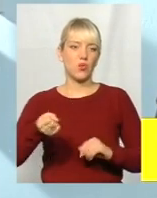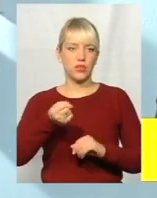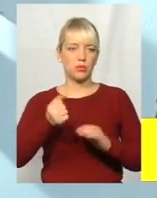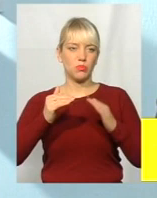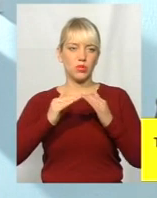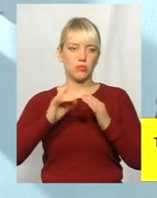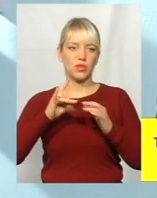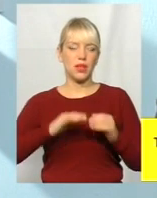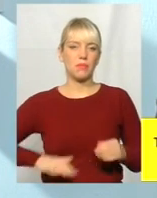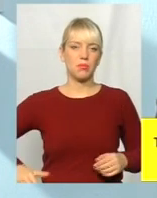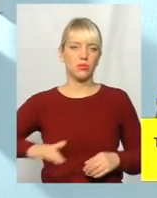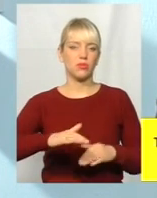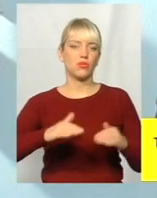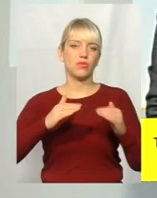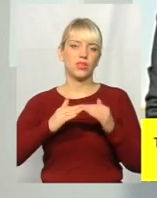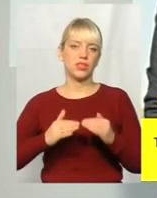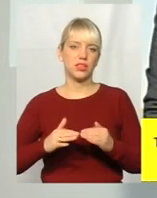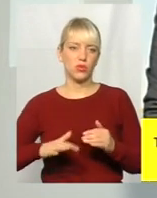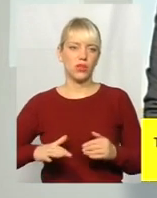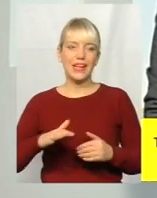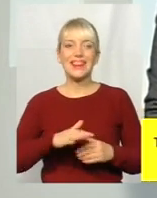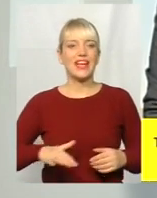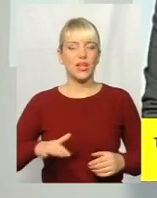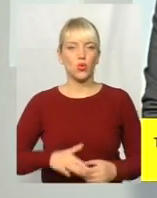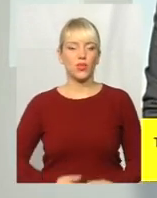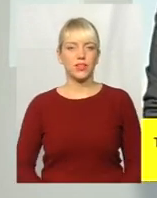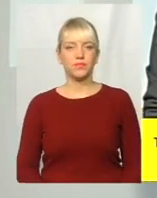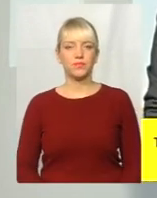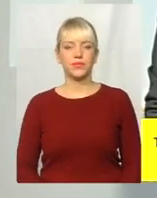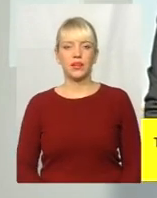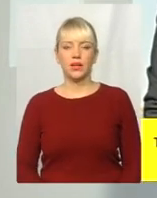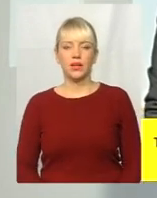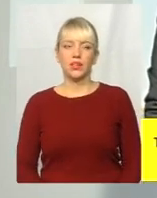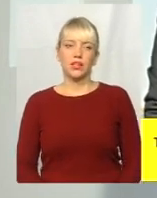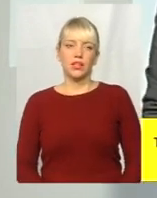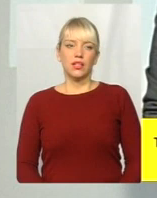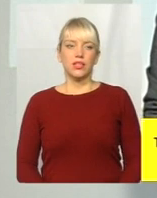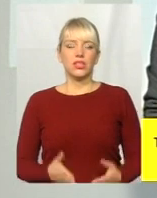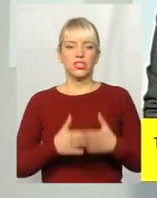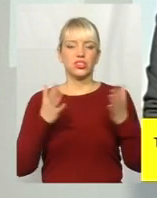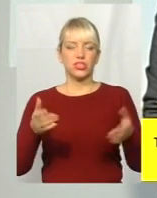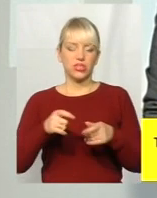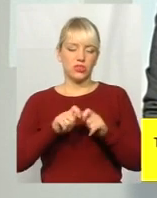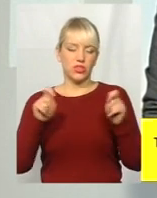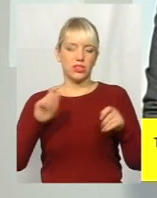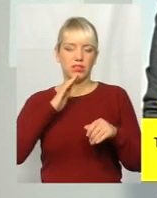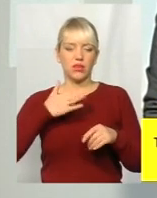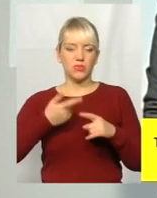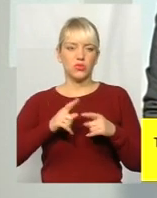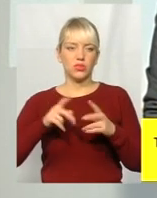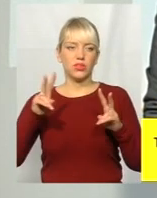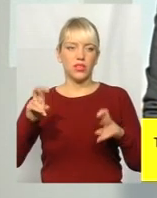та прибудинкової території. Дякую, пані Наталі. Пане Сергій, ширше нам розкрити тему, скільки разів